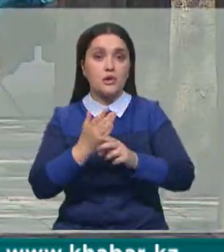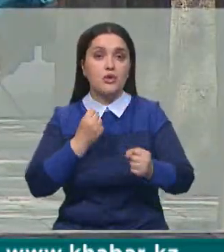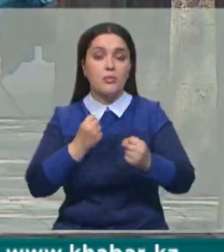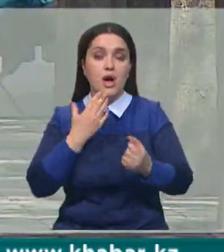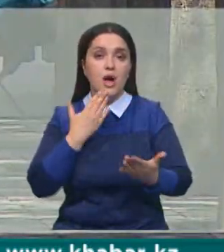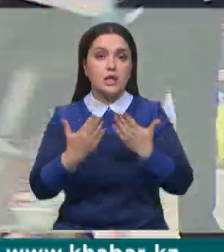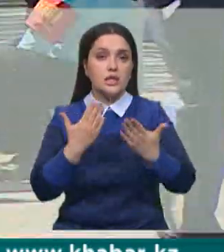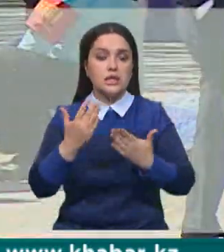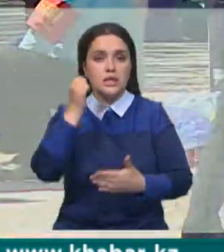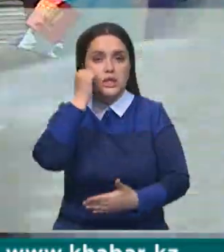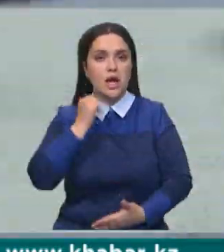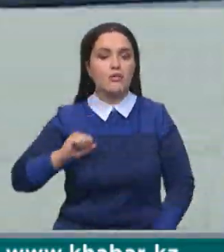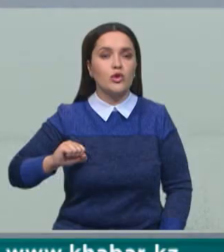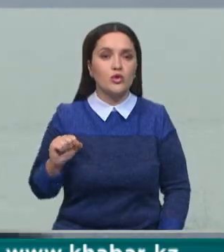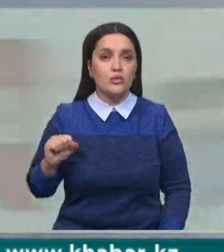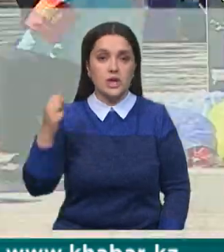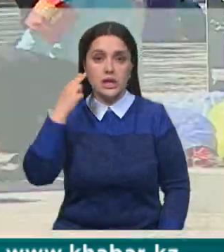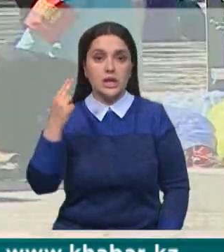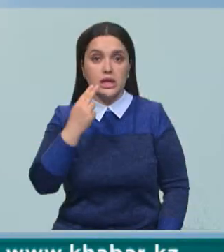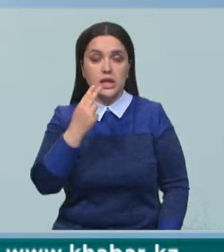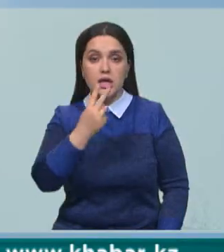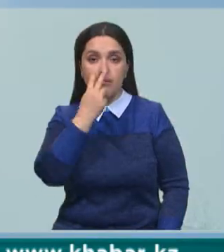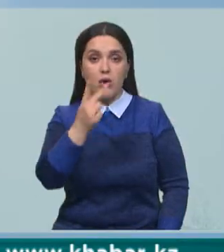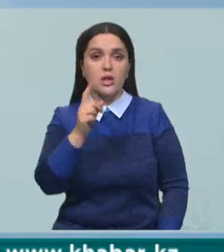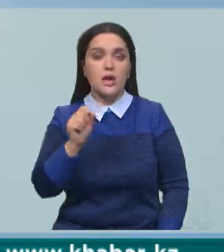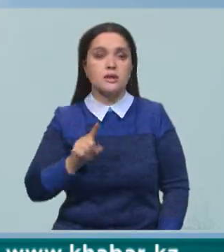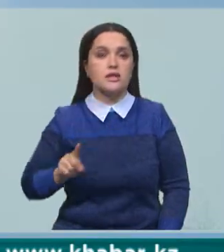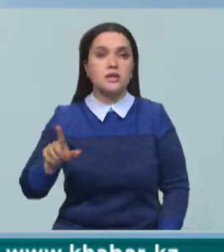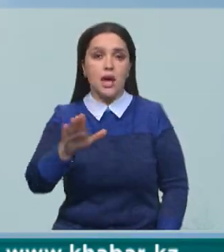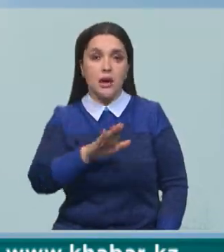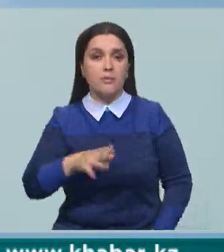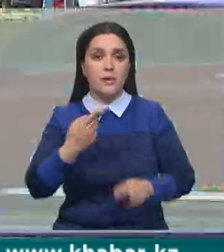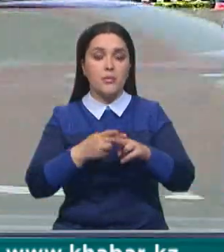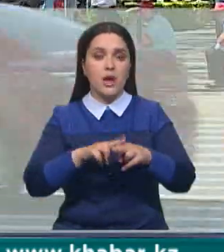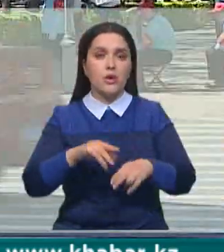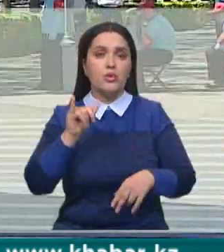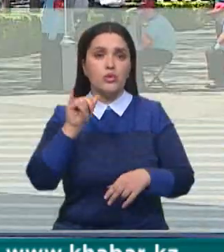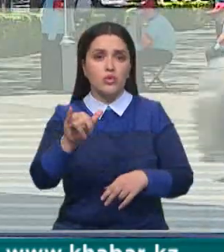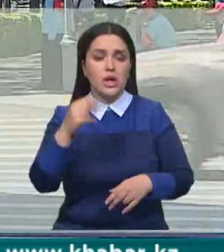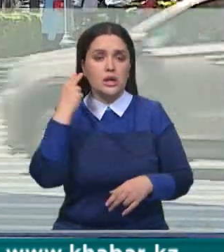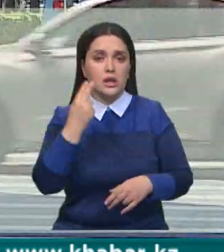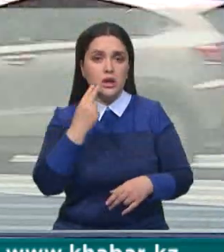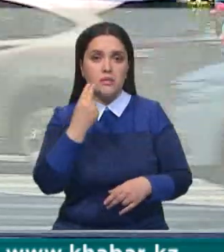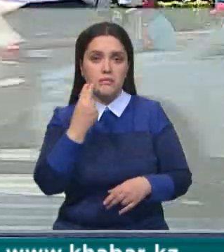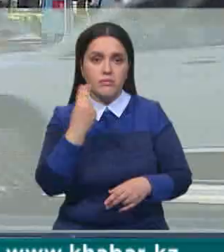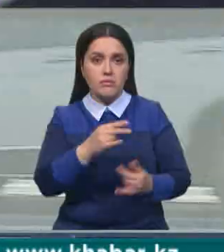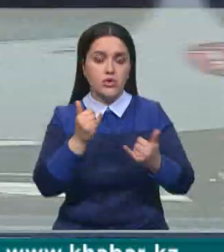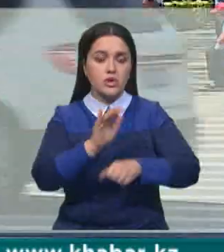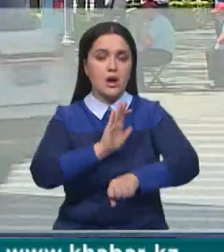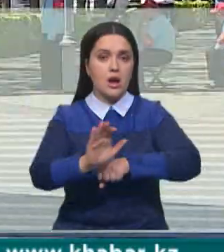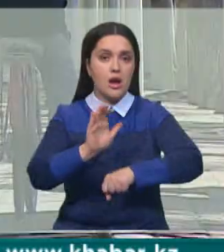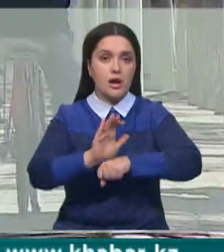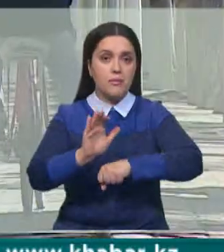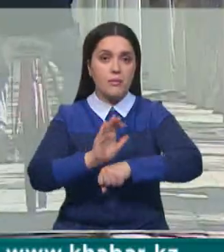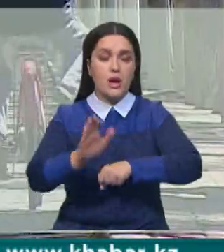отношения со старыми друзьями. Китай смотрит на Запад, и тот самый стереотип о качестве производства уже, кажется, становится легендой.